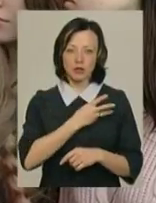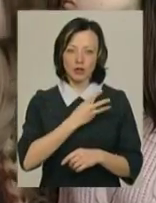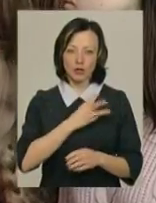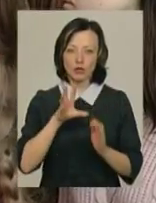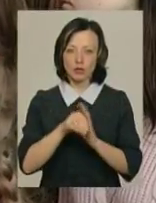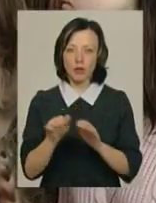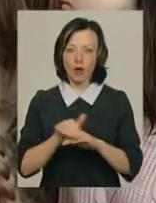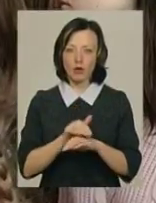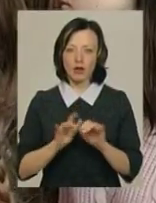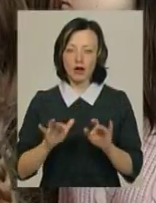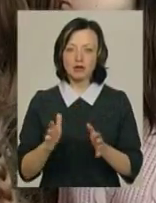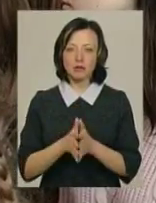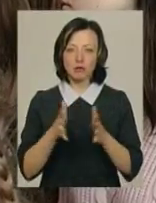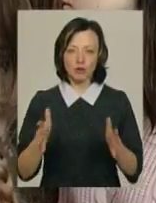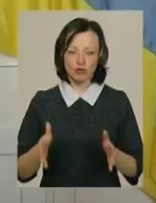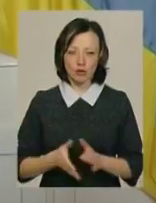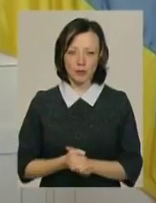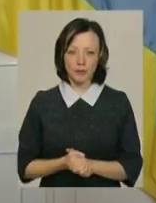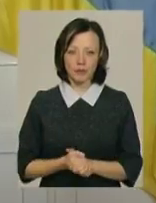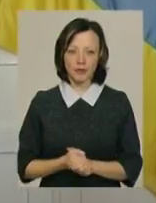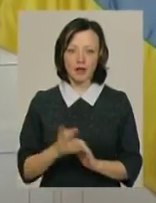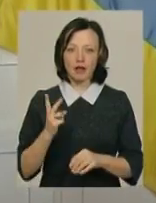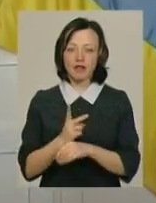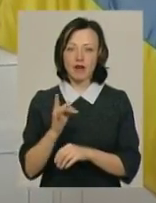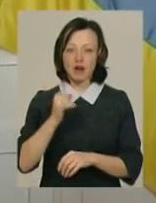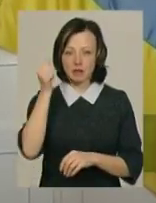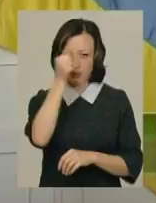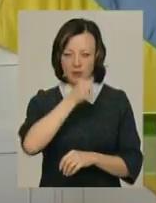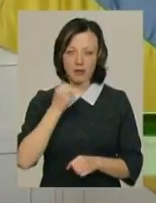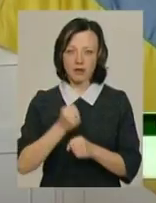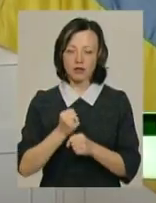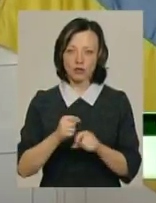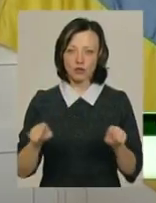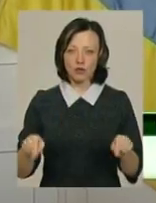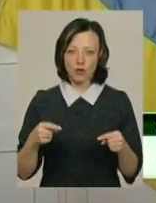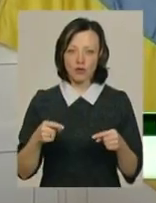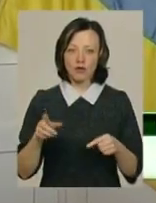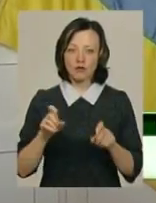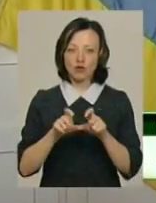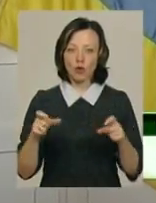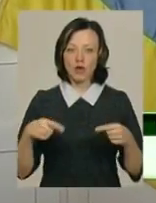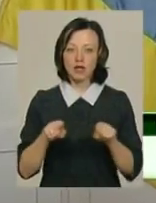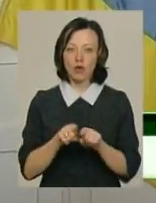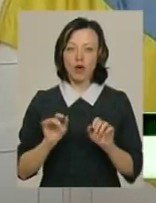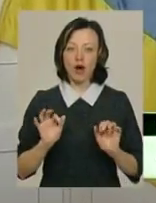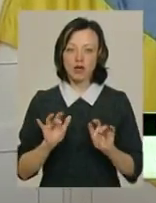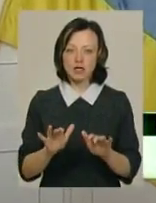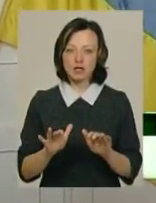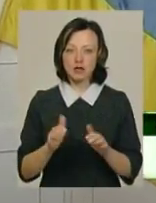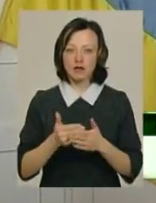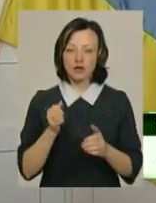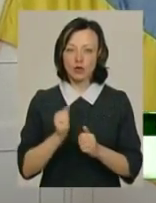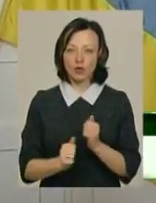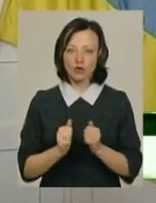до благодійної акції більшає. Два рази на рік ми влаштовуємо в себе в школі таку акцію від